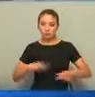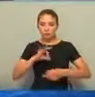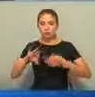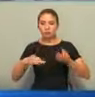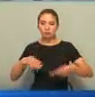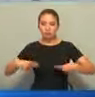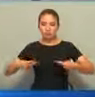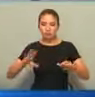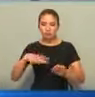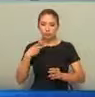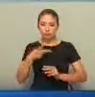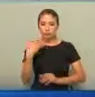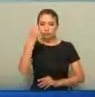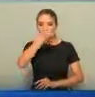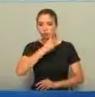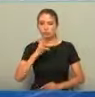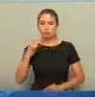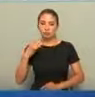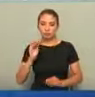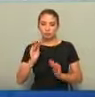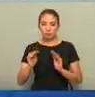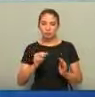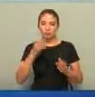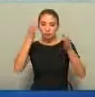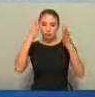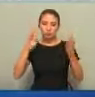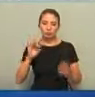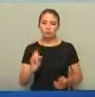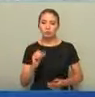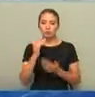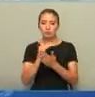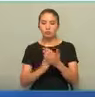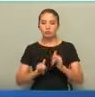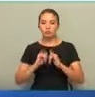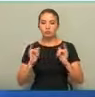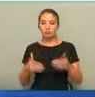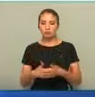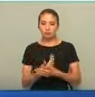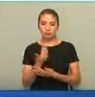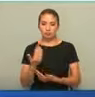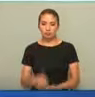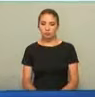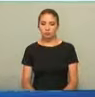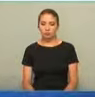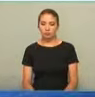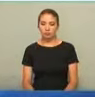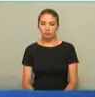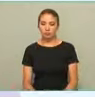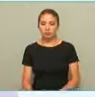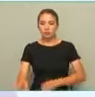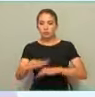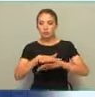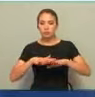берілген. 2005 жылдан бері мұражайға айналып, мәдени мұра бағдарламасы аясында жаңғырып келеді. Облыстық қоғамдық даму